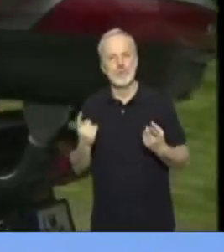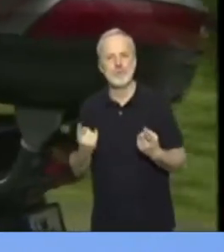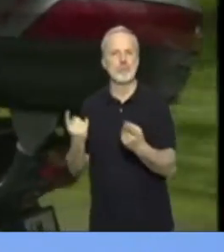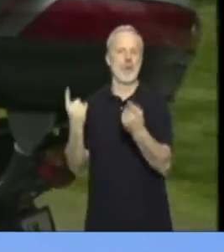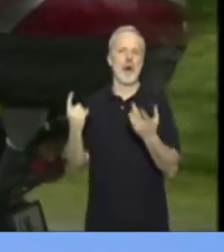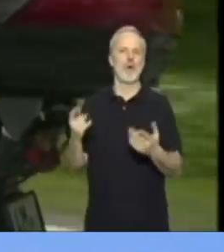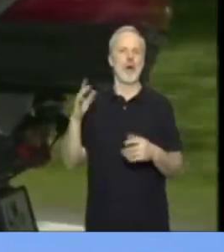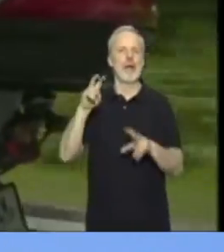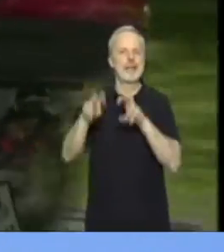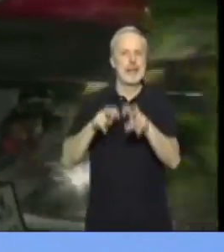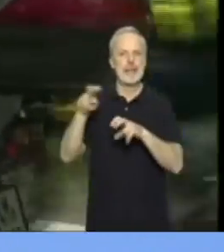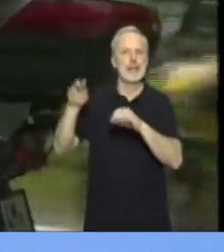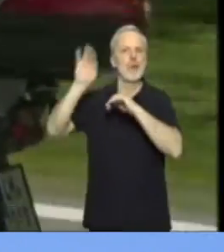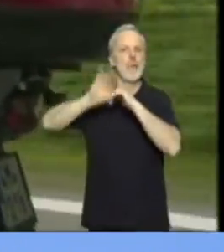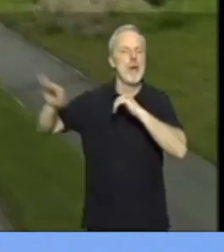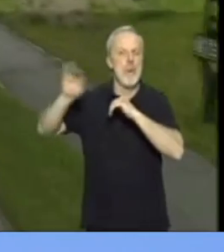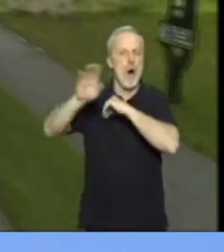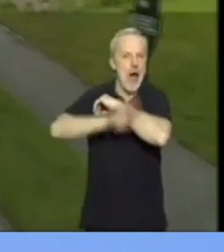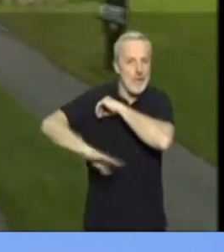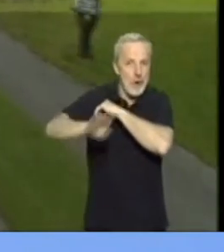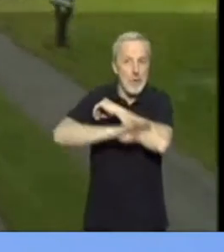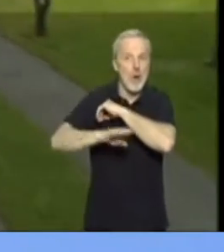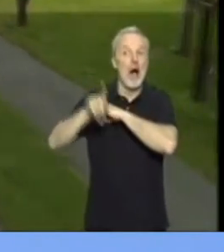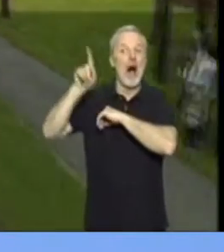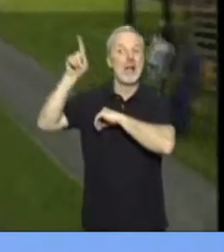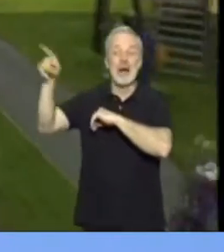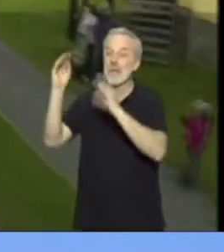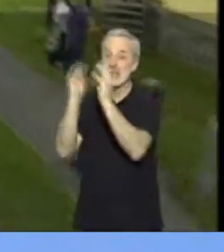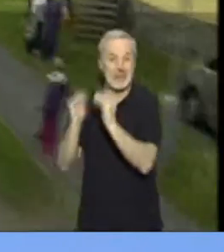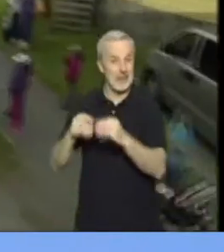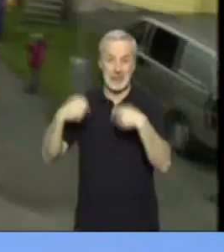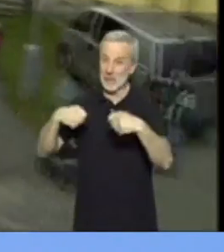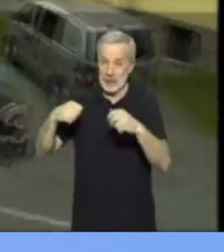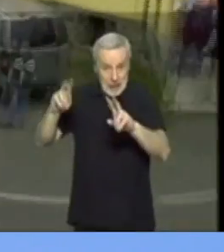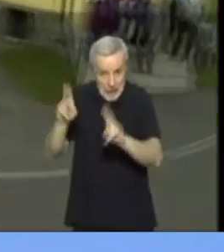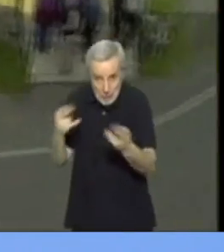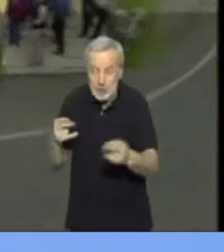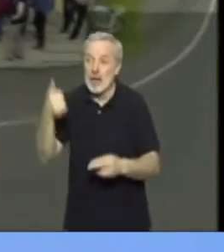tým reprezentační, takže jsem velmi rád, že přijdou i tihle závodníci, pro nás možná neznámí.